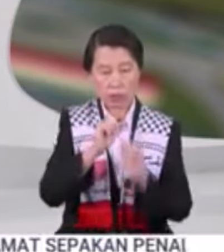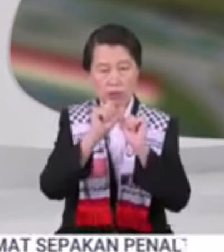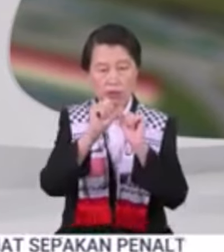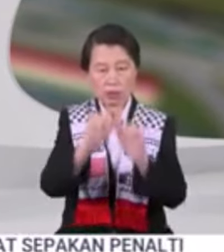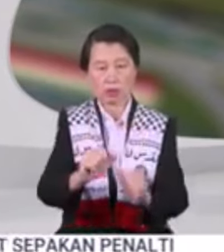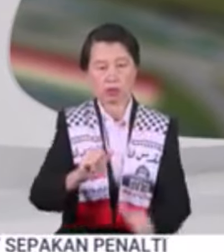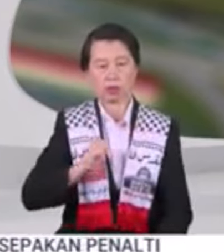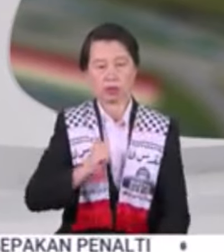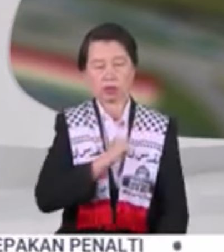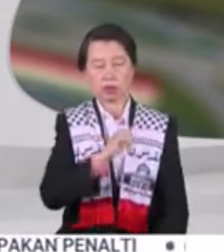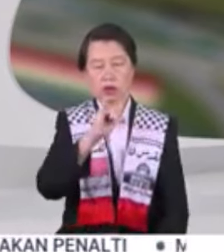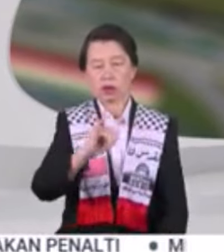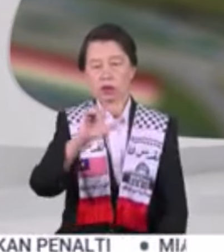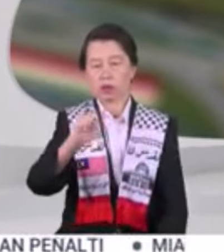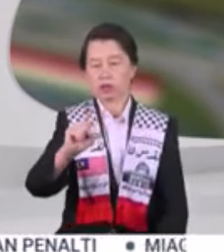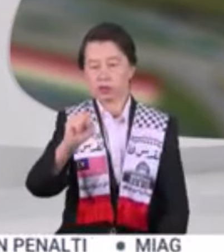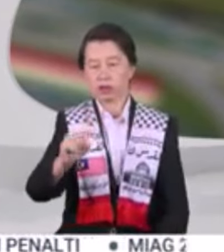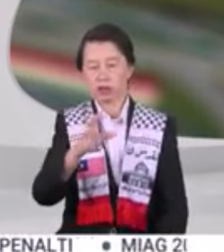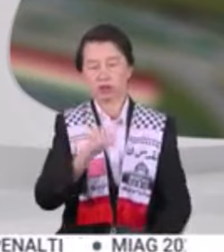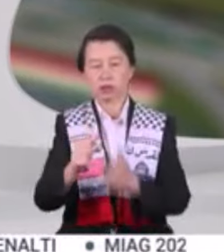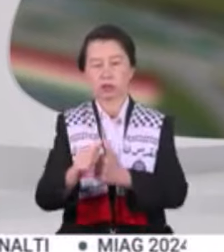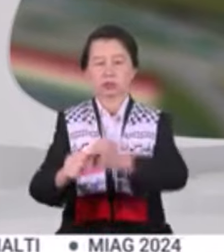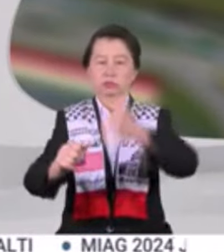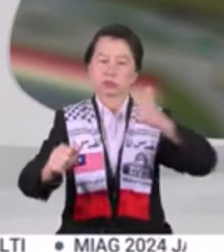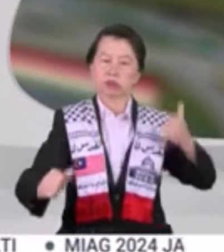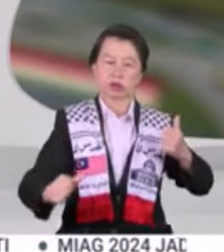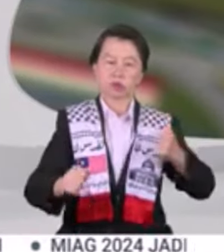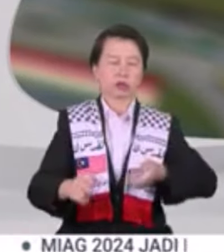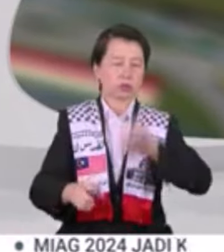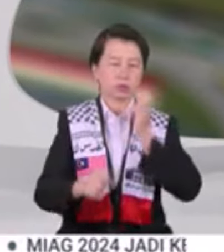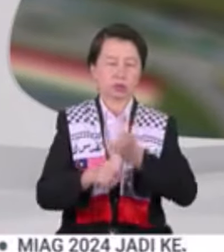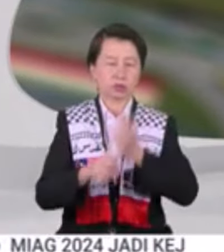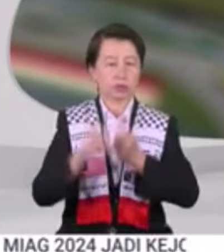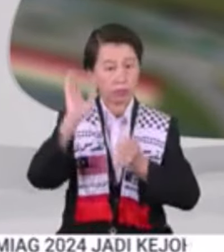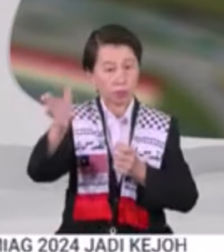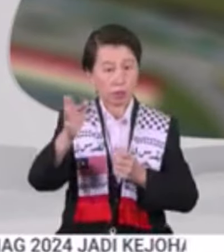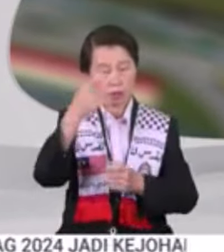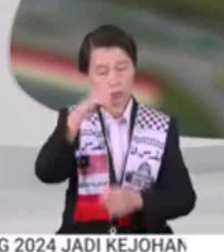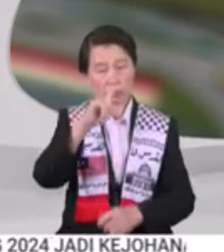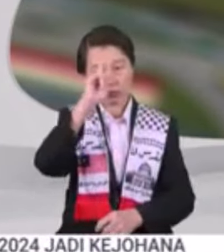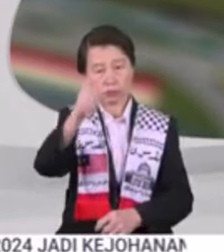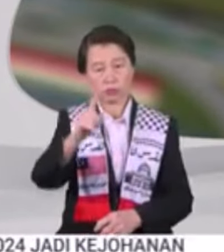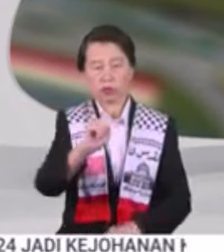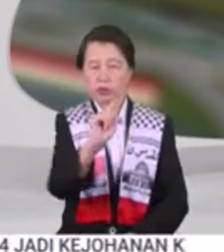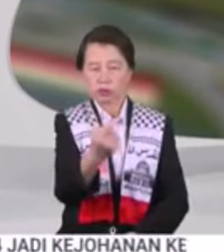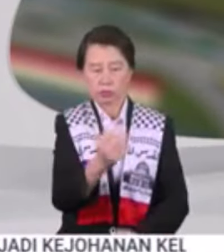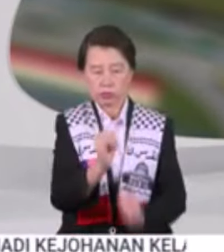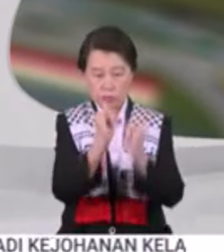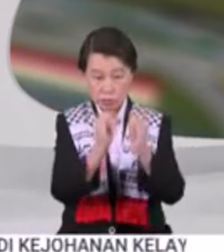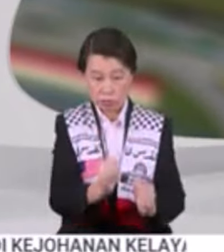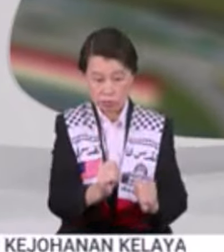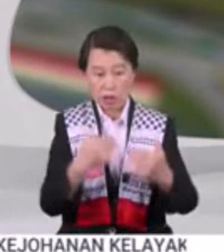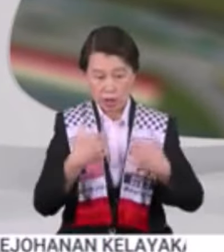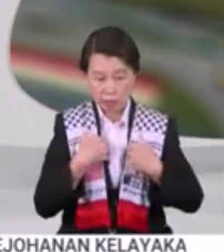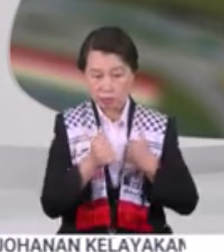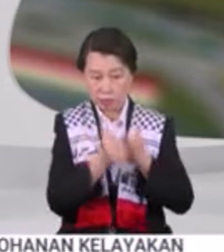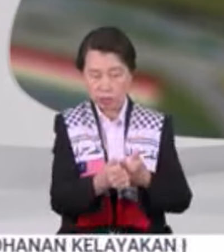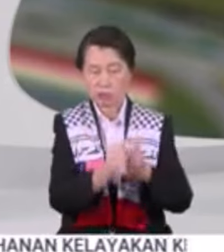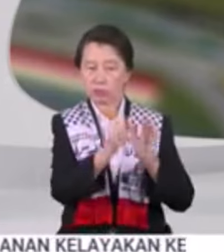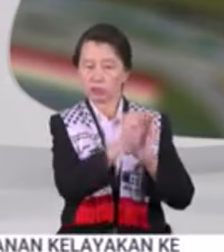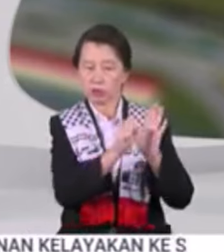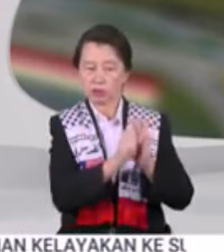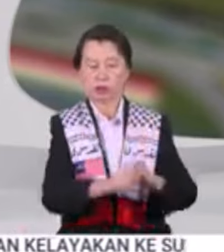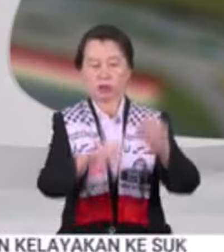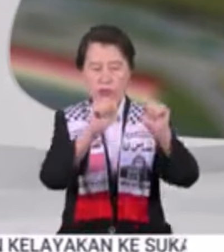mengekalkan keahlian ISS dan mengelak sebarang kesulitan. Ia juga bagi memastikan hanya individu yang memenuhi syarat